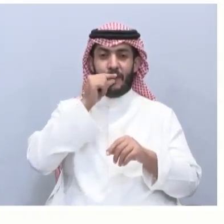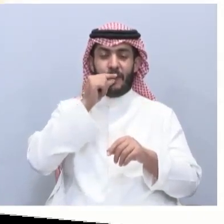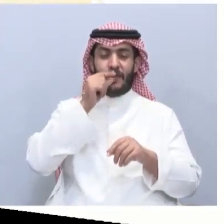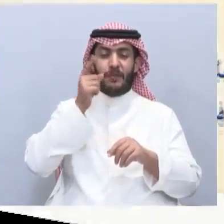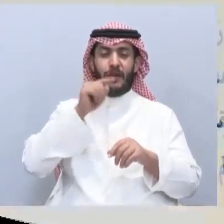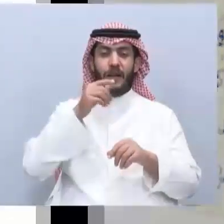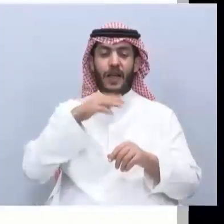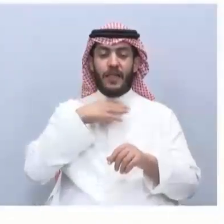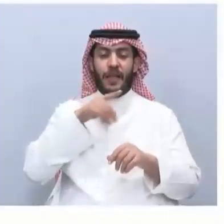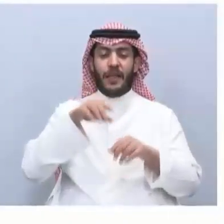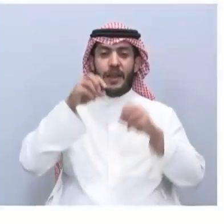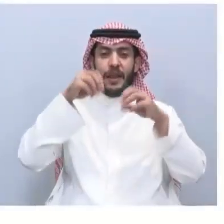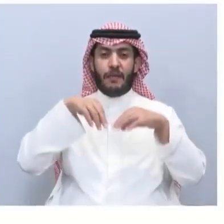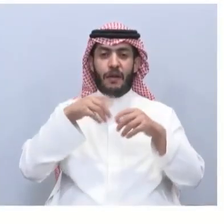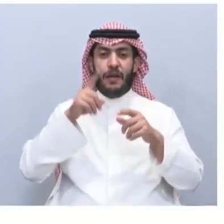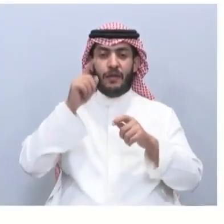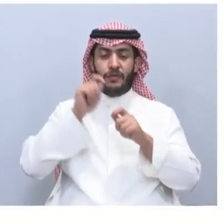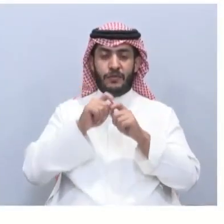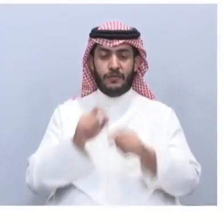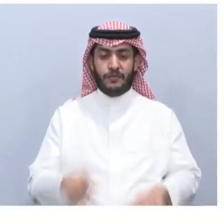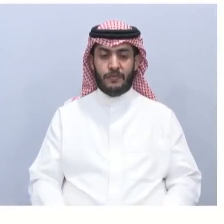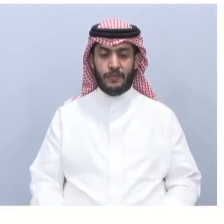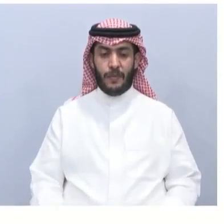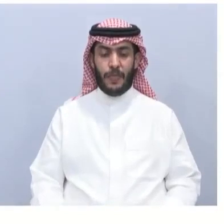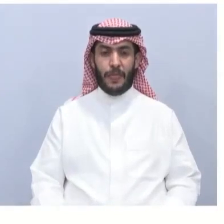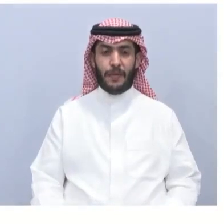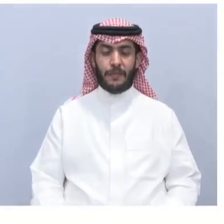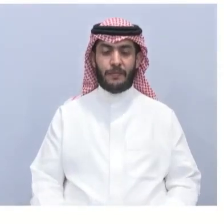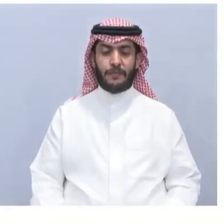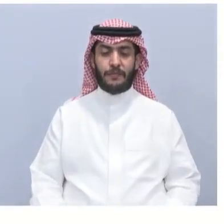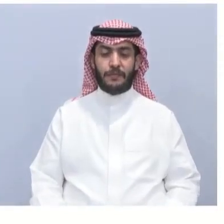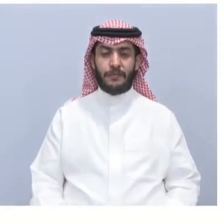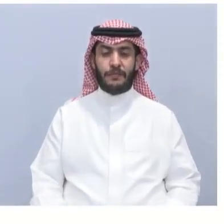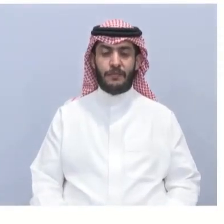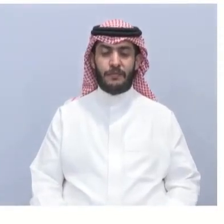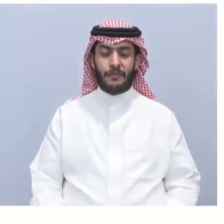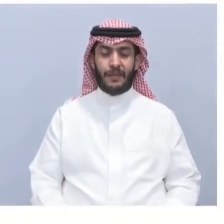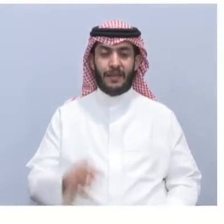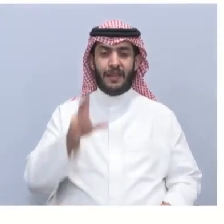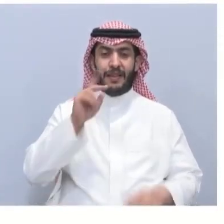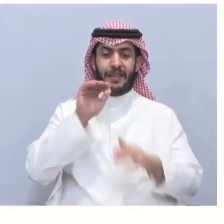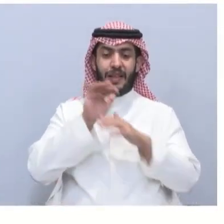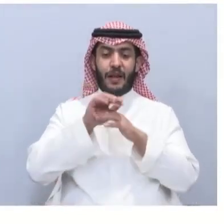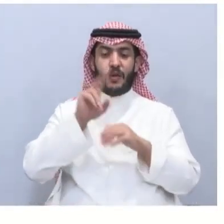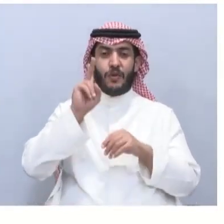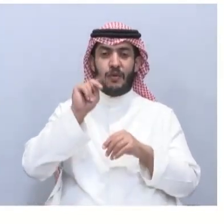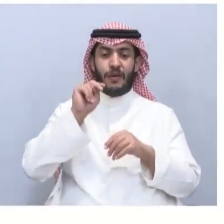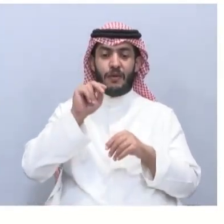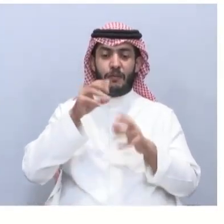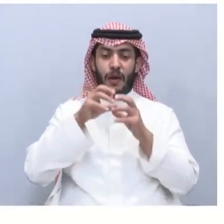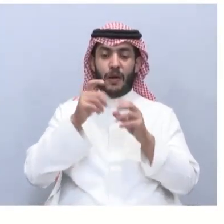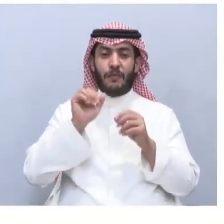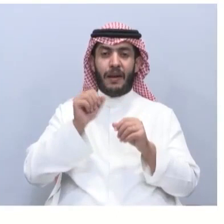الاضحى وهذه نعمه من الله عز وجل وعرفنا في ذلك الدرس ان يومان يلعبون